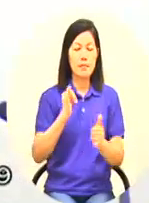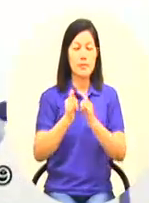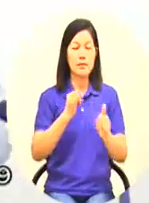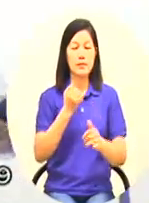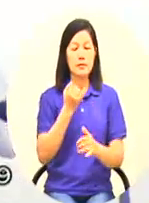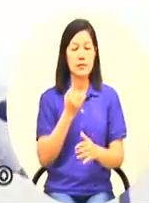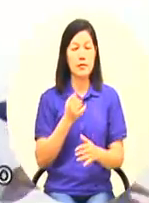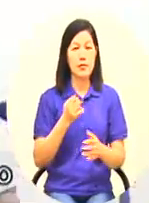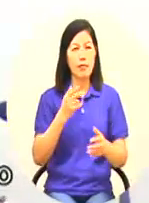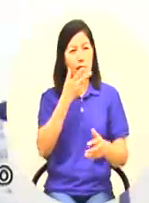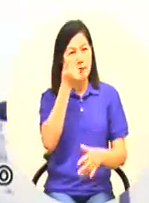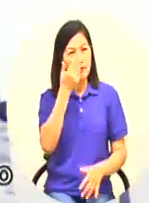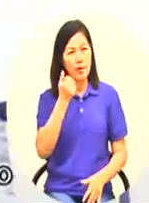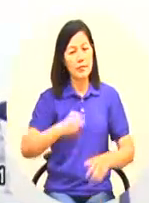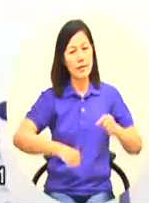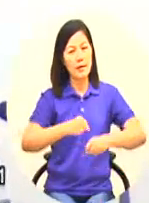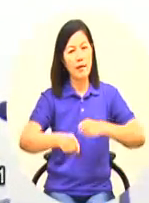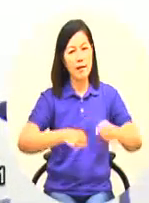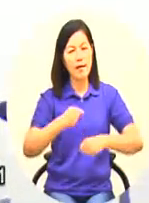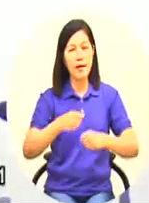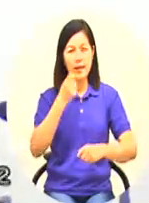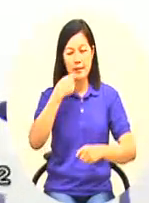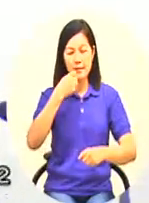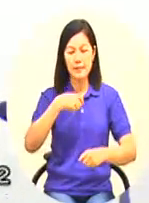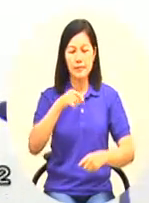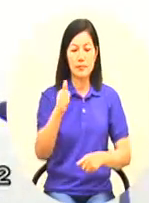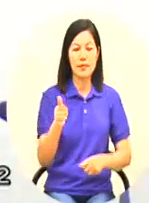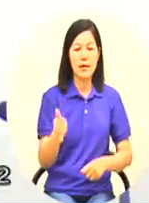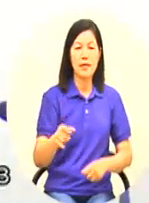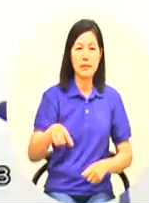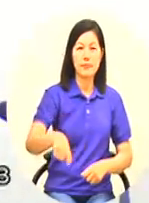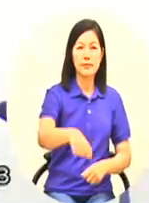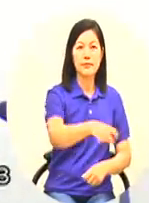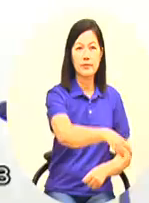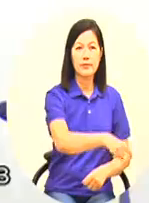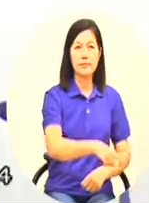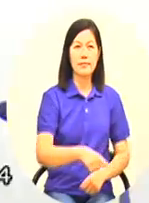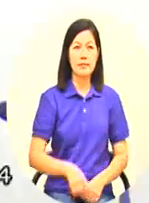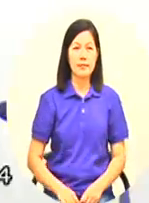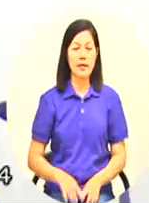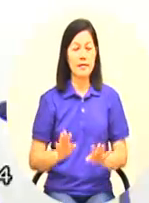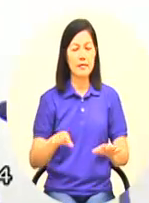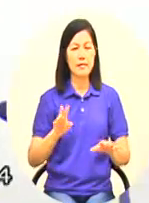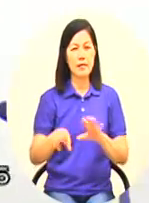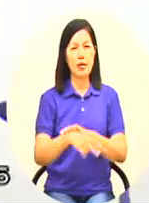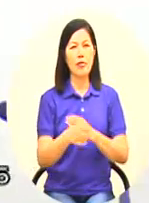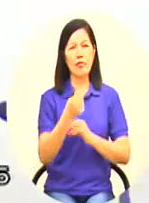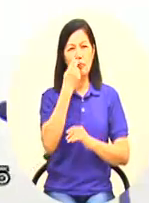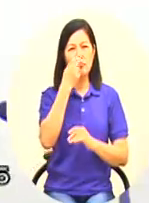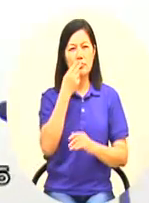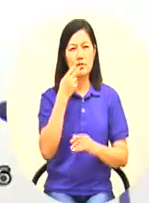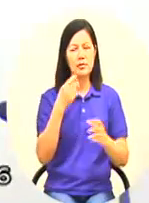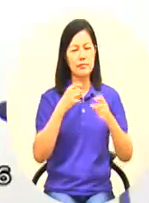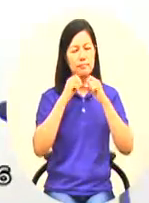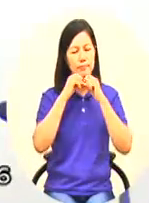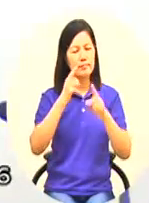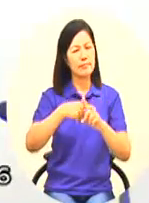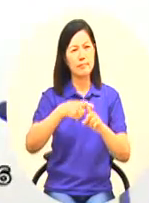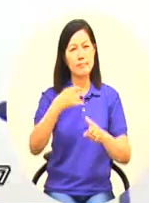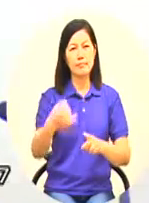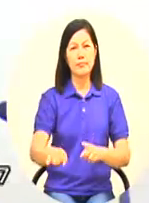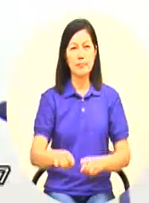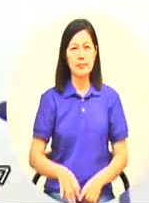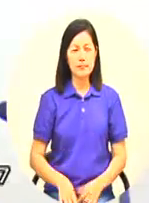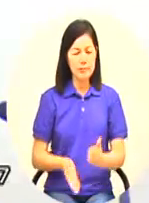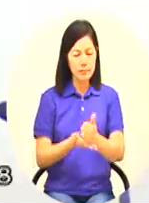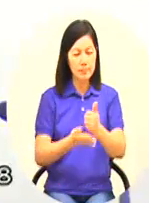脚踏车到他们喜欢去的地方，因为现在空气真的是越来越差，那我们如果能够鼓励大家，